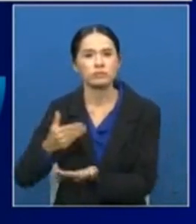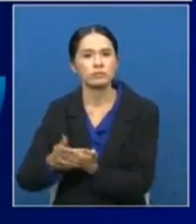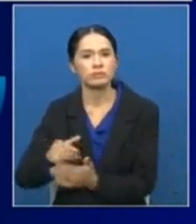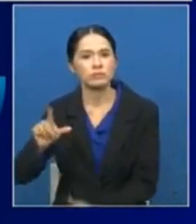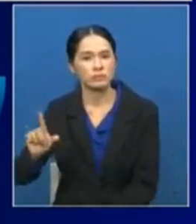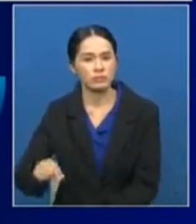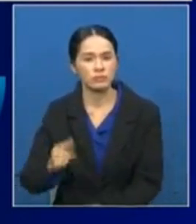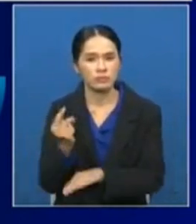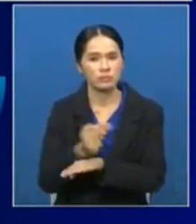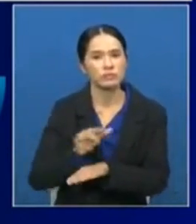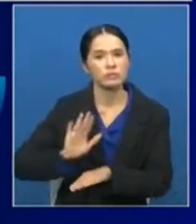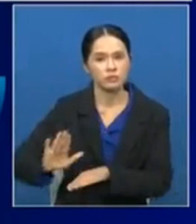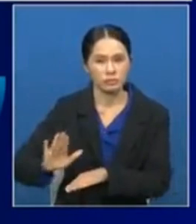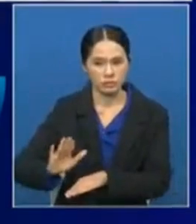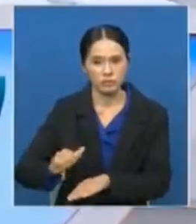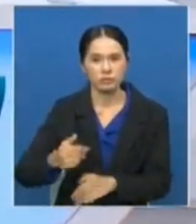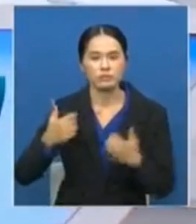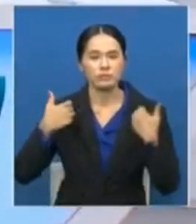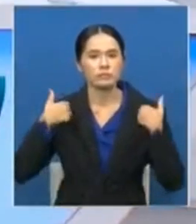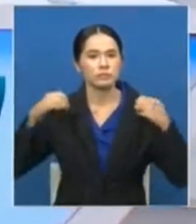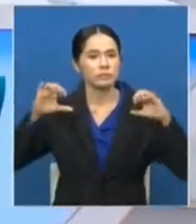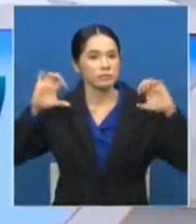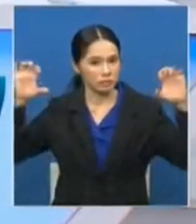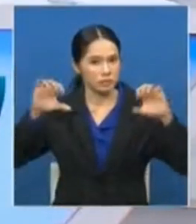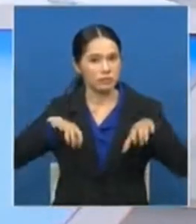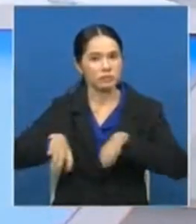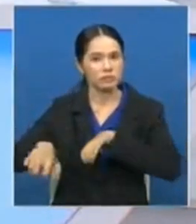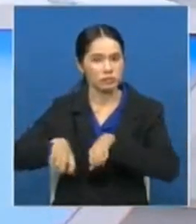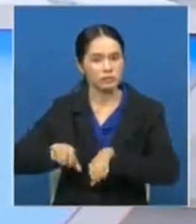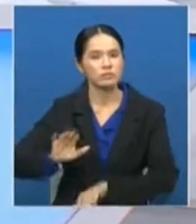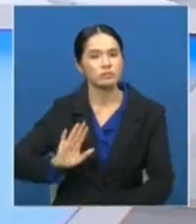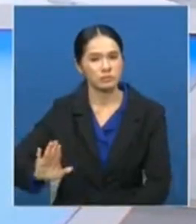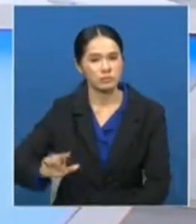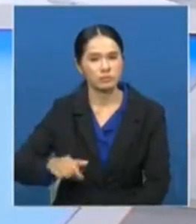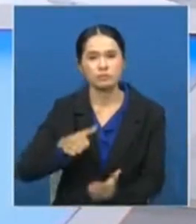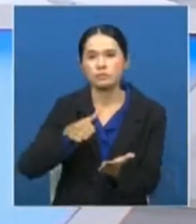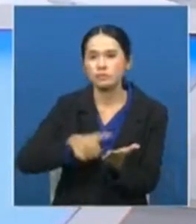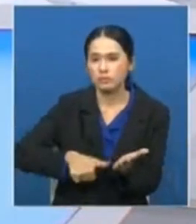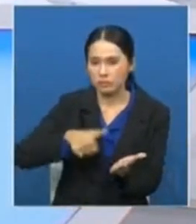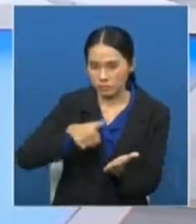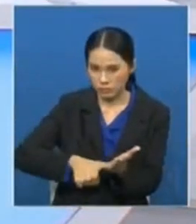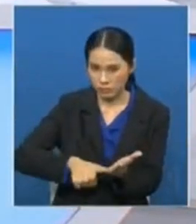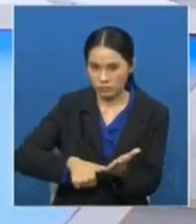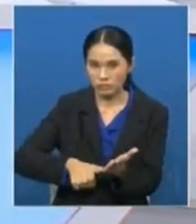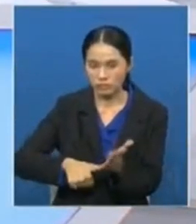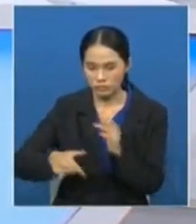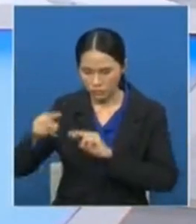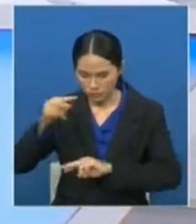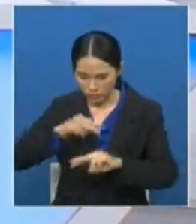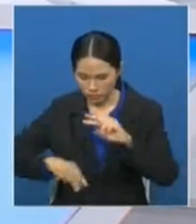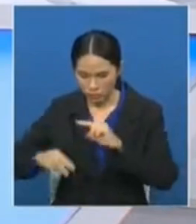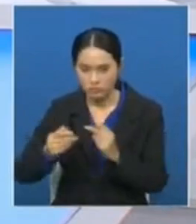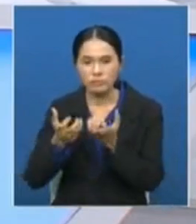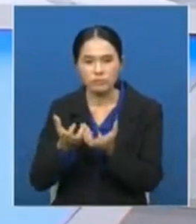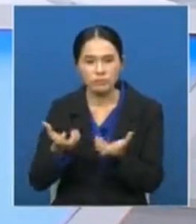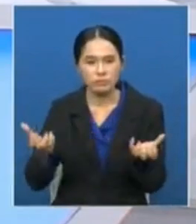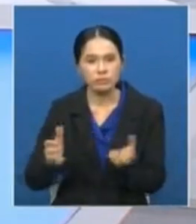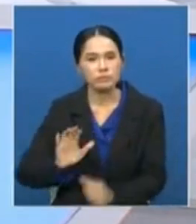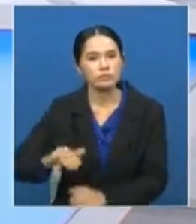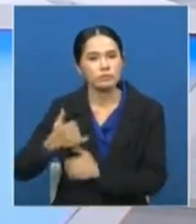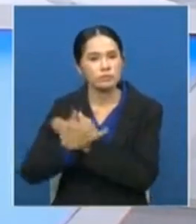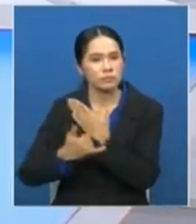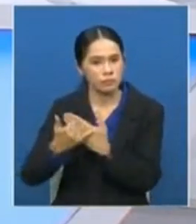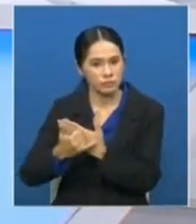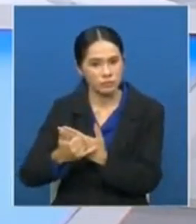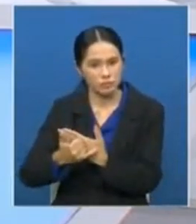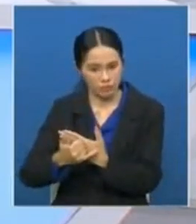จ้าใหญ่ต้องให้รัฐเป็นผู้ดำเนินการจัดการแล้วแหละเรื่องภาษีเรื่องการควบคุมสินค้าจากต่างประเทศที่เข้าม